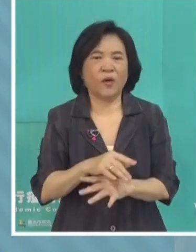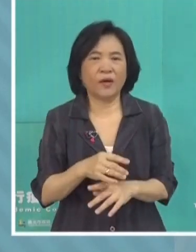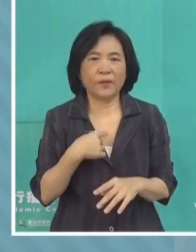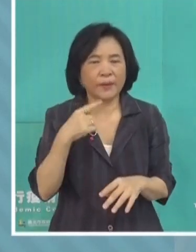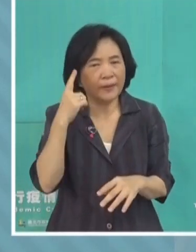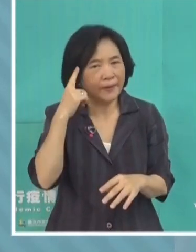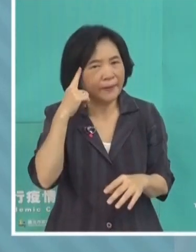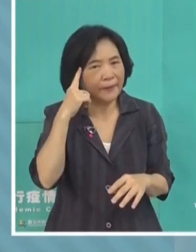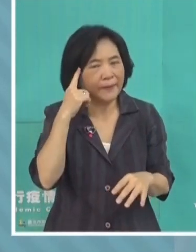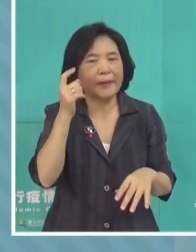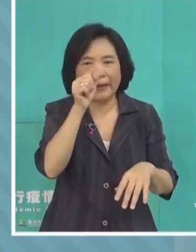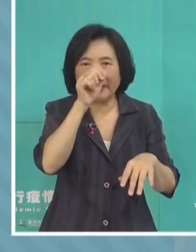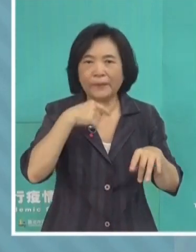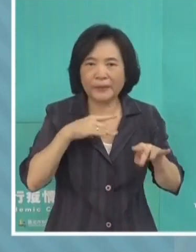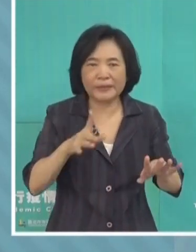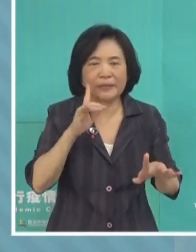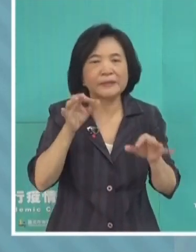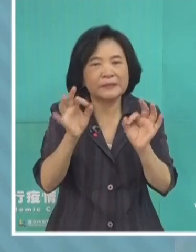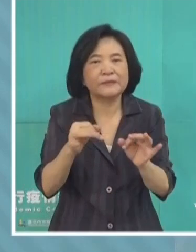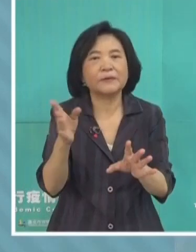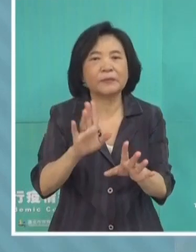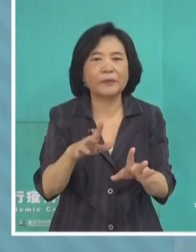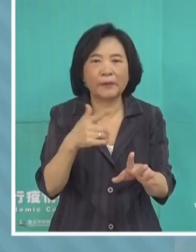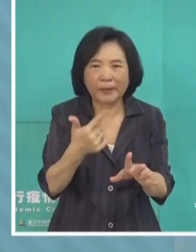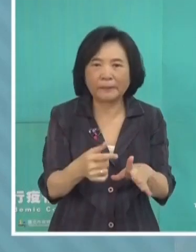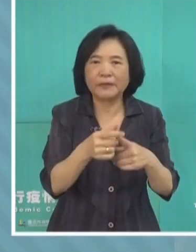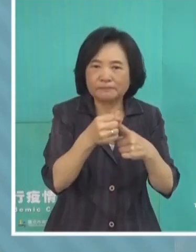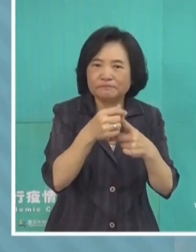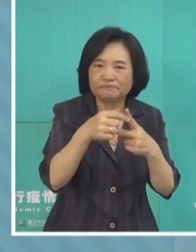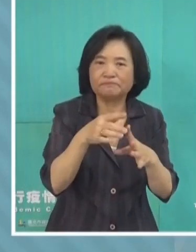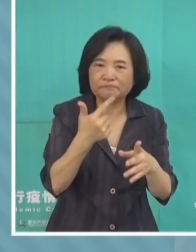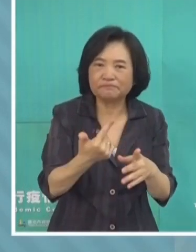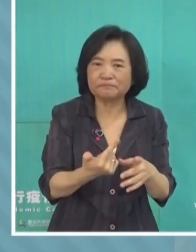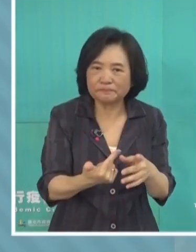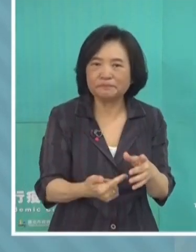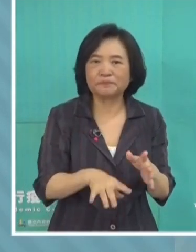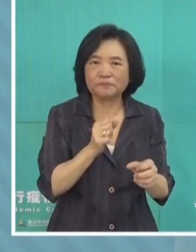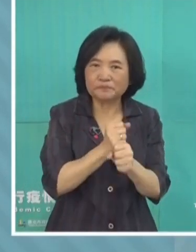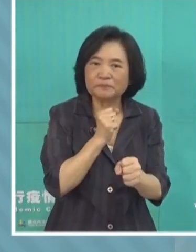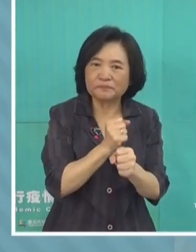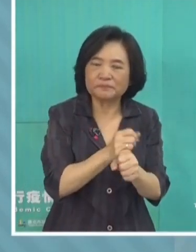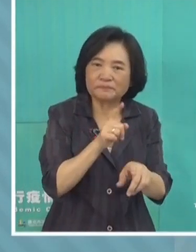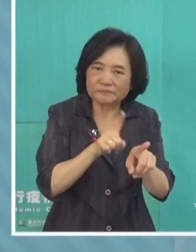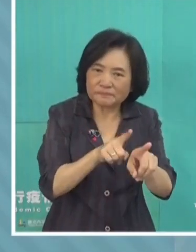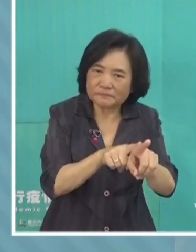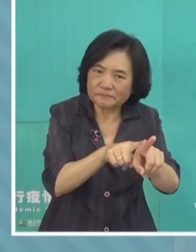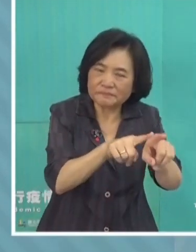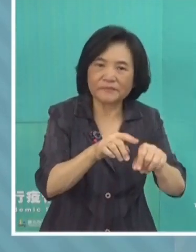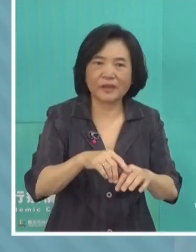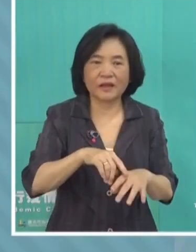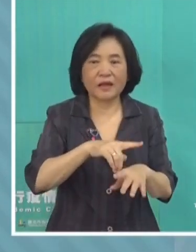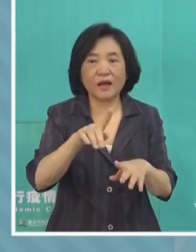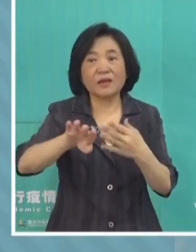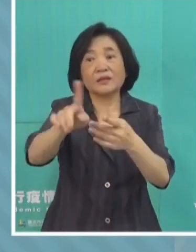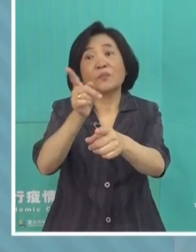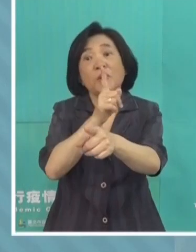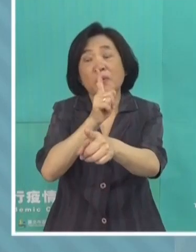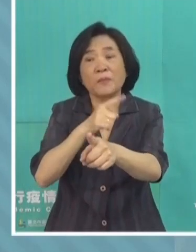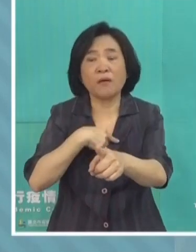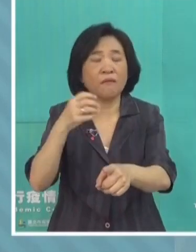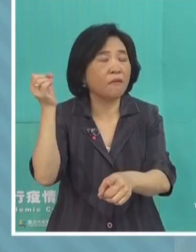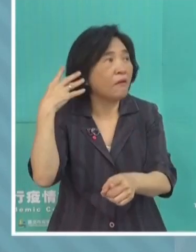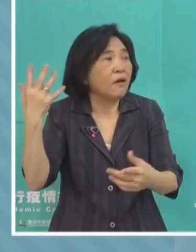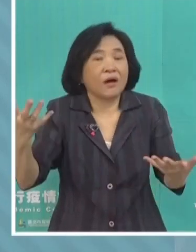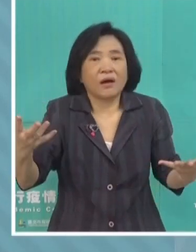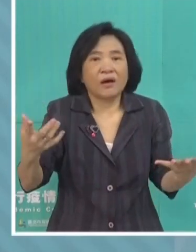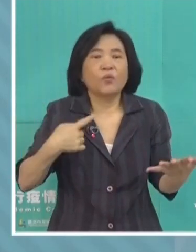按照我们的成本效益，这样一步一步来控制。所以我们都会，人家讲的，我们听一听该做的，我